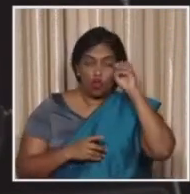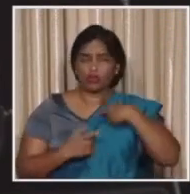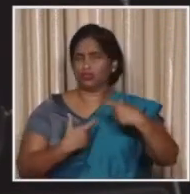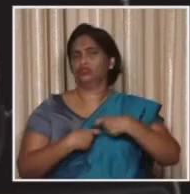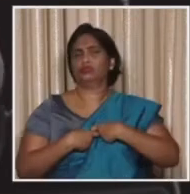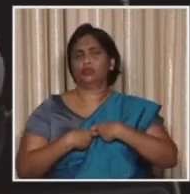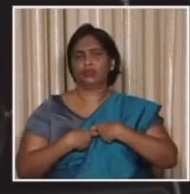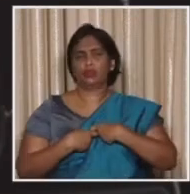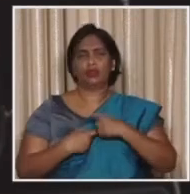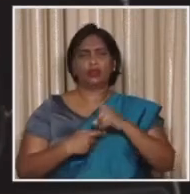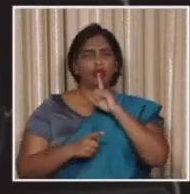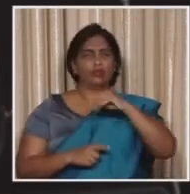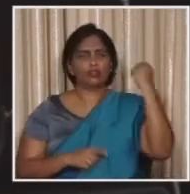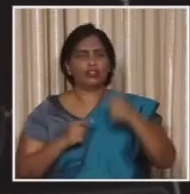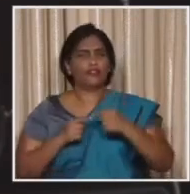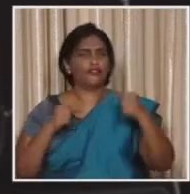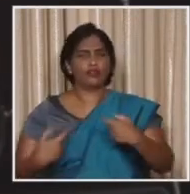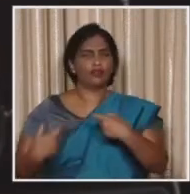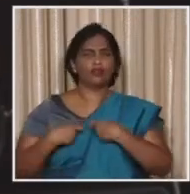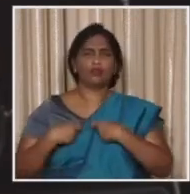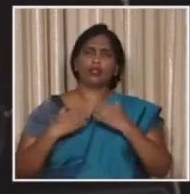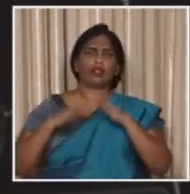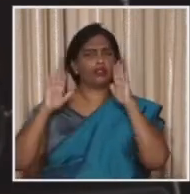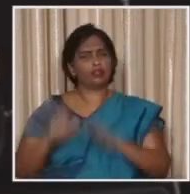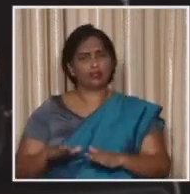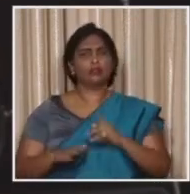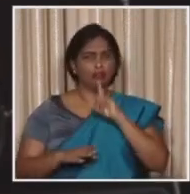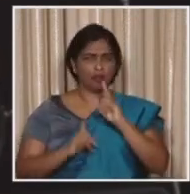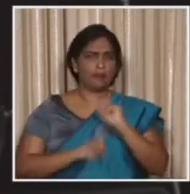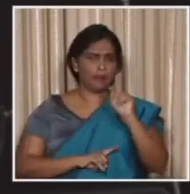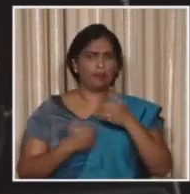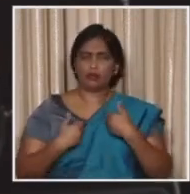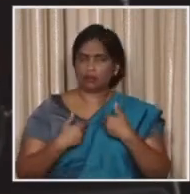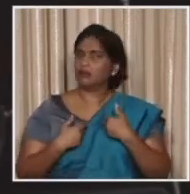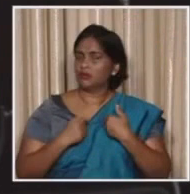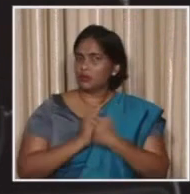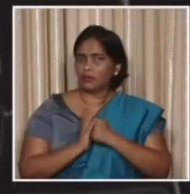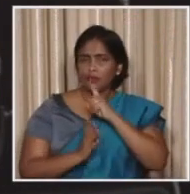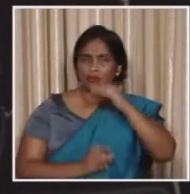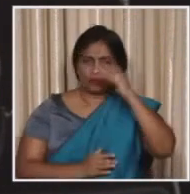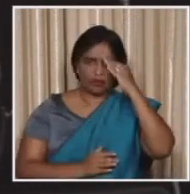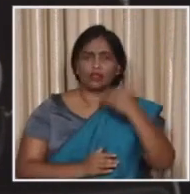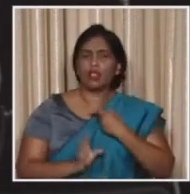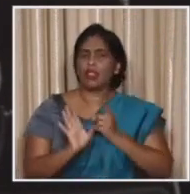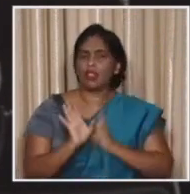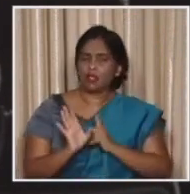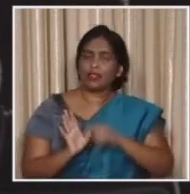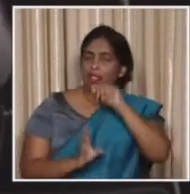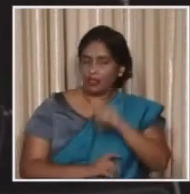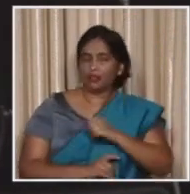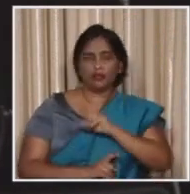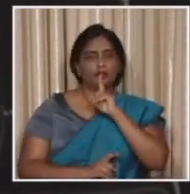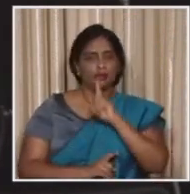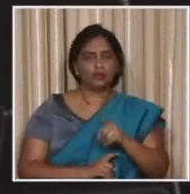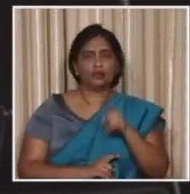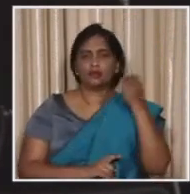නවත්තනවා. ඊළඟට කතාව කරන්න විපක්ෂෙන් නවත්තනවා. අපි ගෙදර ඉන්නවා. මේක කියන්න ඕනේ මේ පාර්ලිමේන්තුවේ. මොකද ගරු කතානායකතුමනි, අපි හැමදාම අවංකව කතා කරේ.